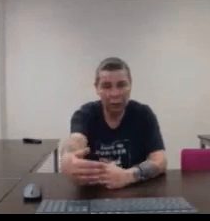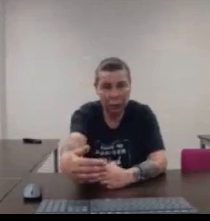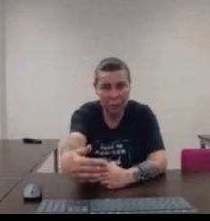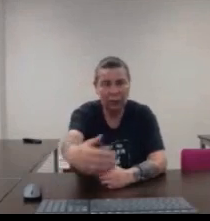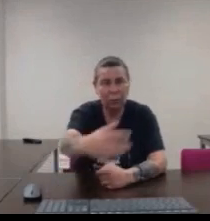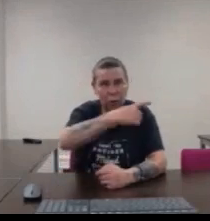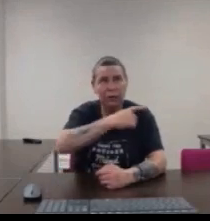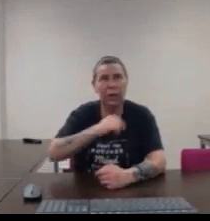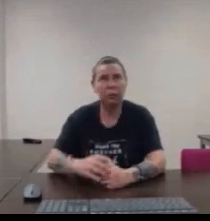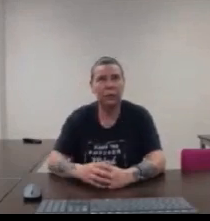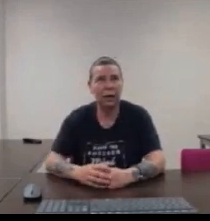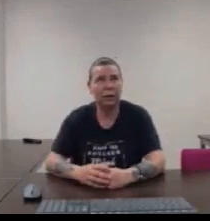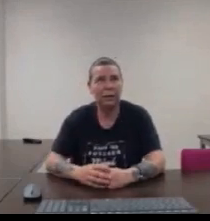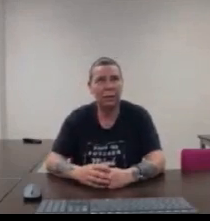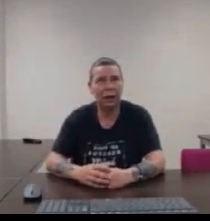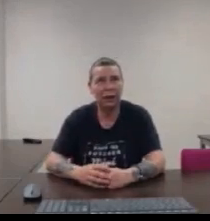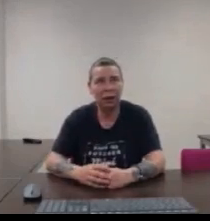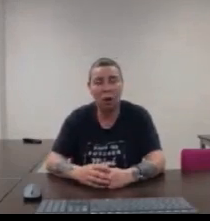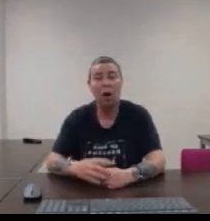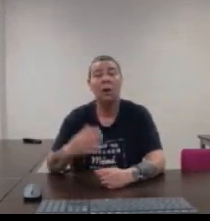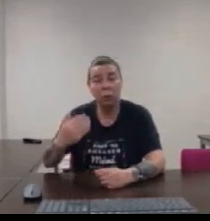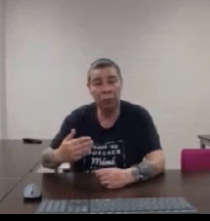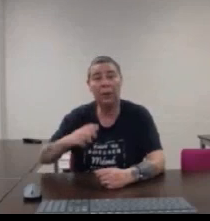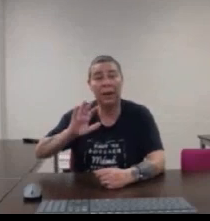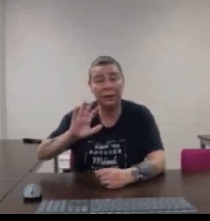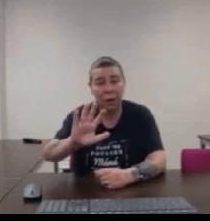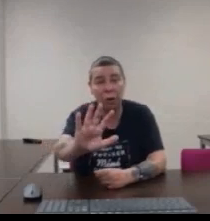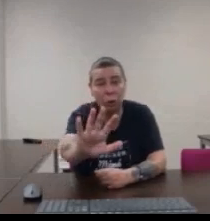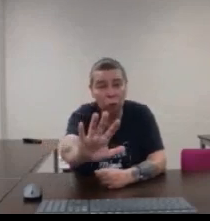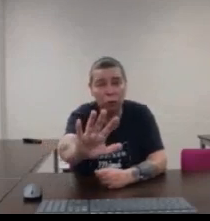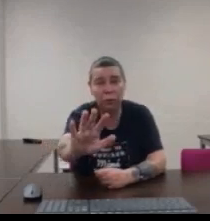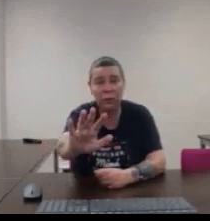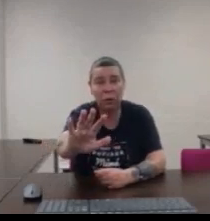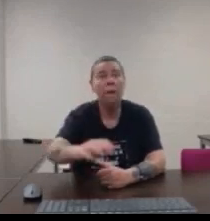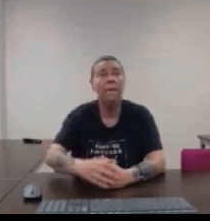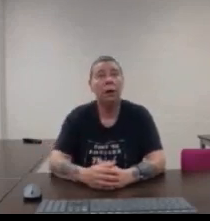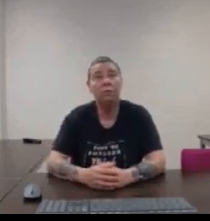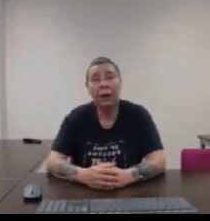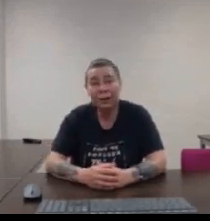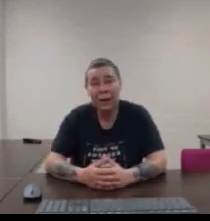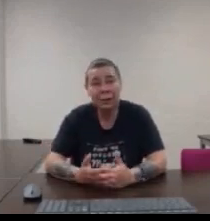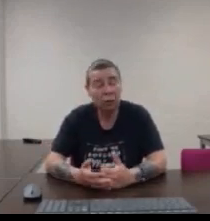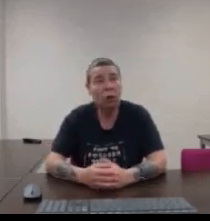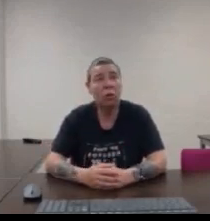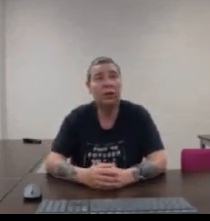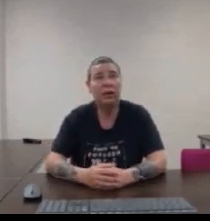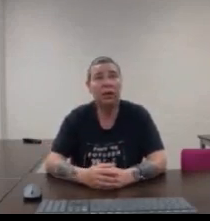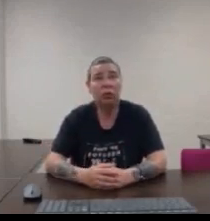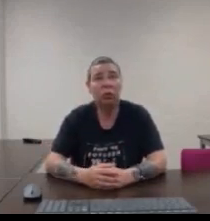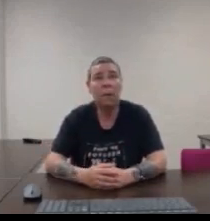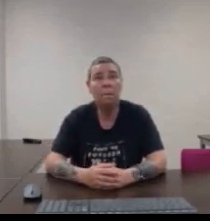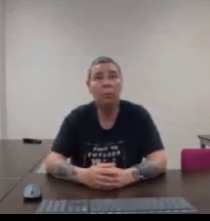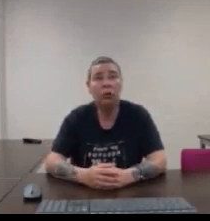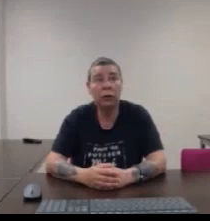moins 80 cm, Maud l'évoquera tout à l'heure quand elle va parler des écrans, pour vous permettre d'avoir un recul suffisant pour être à l'aise dans